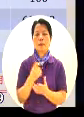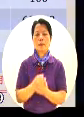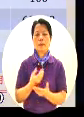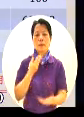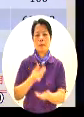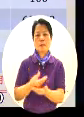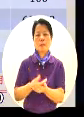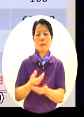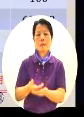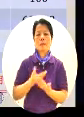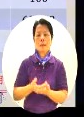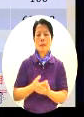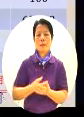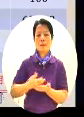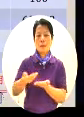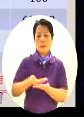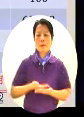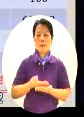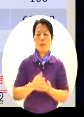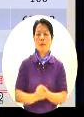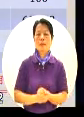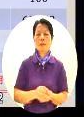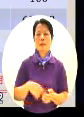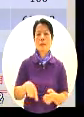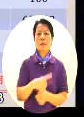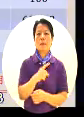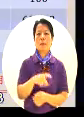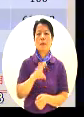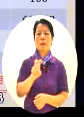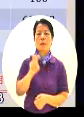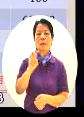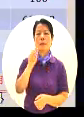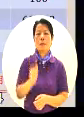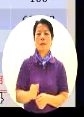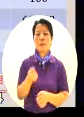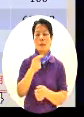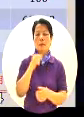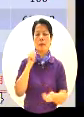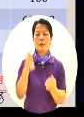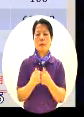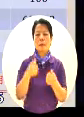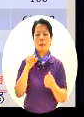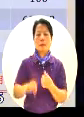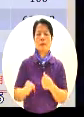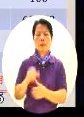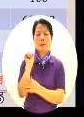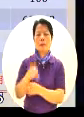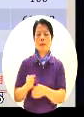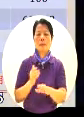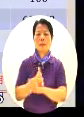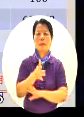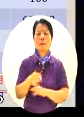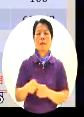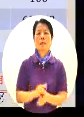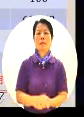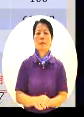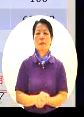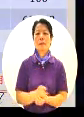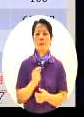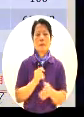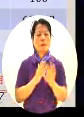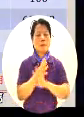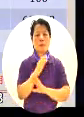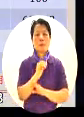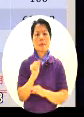债净额啦哈。是120亿哈，因为咱议会已经通过哈，我们举债的金额哈不能超